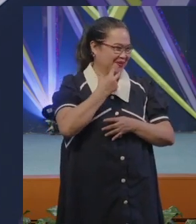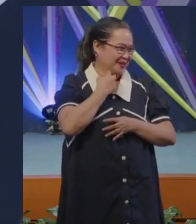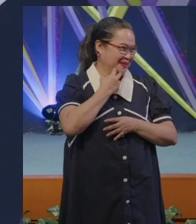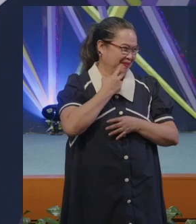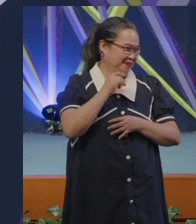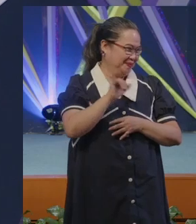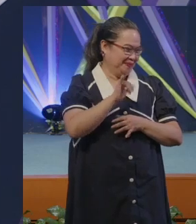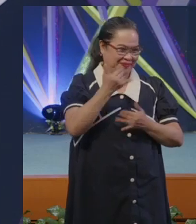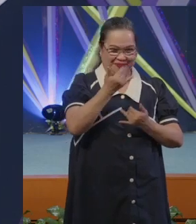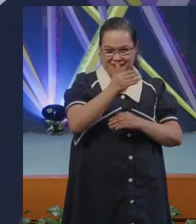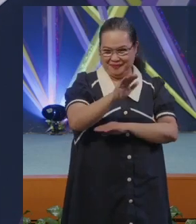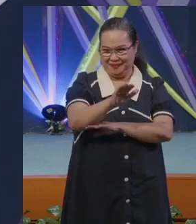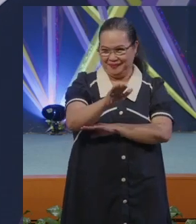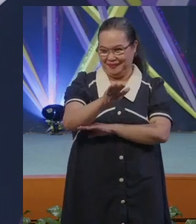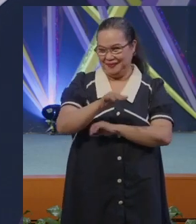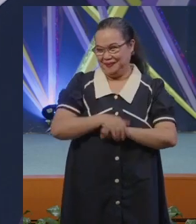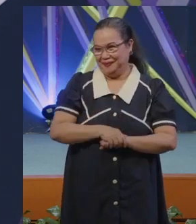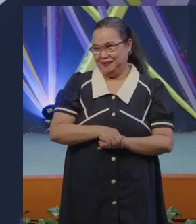sa hapong ito.